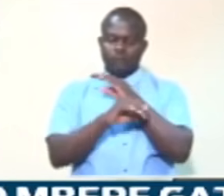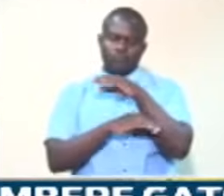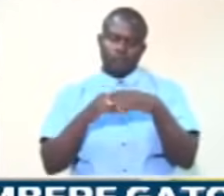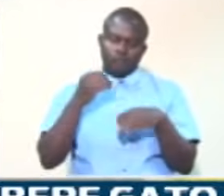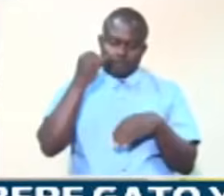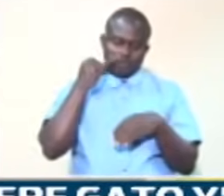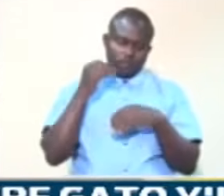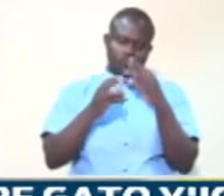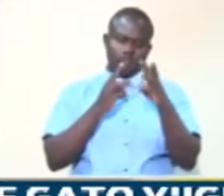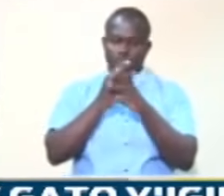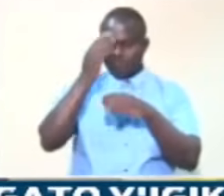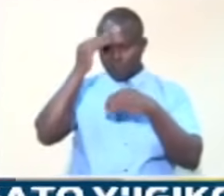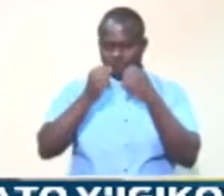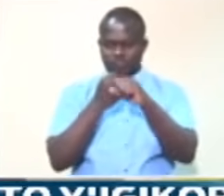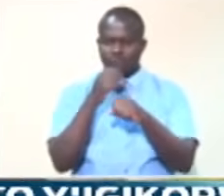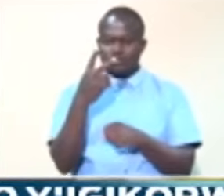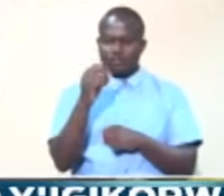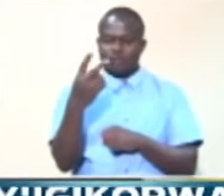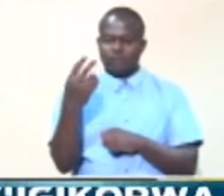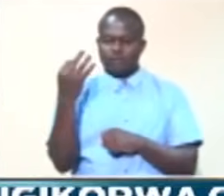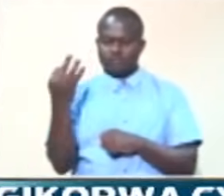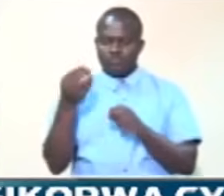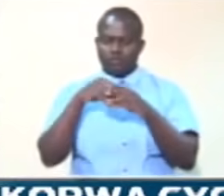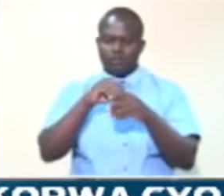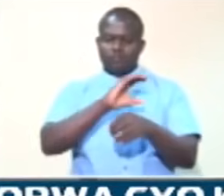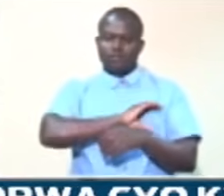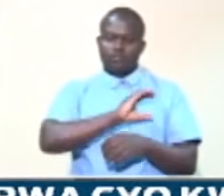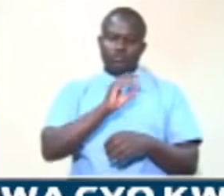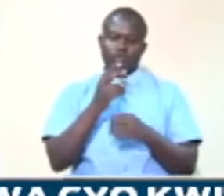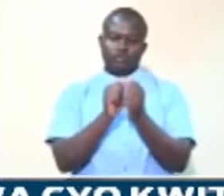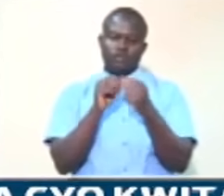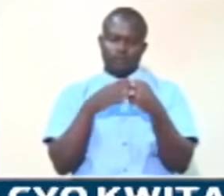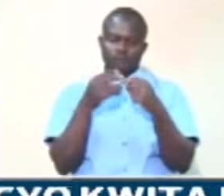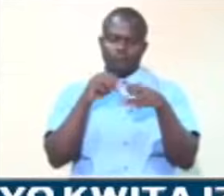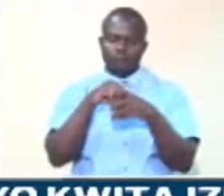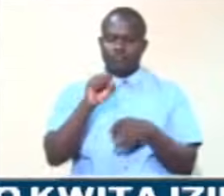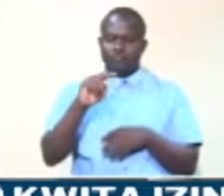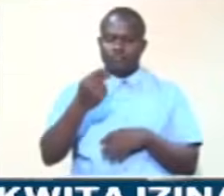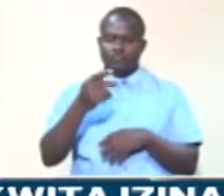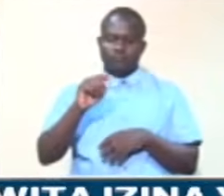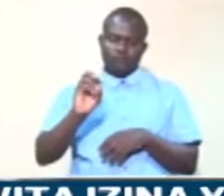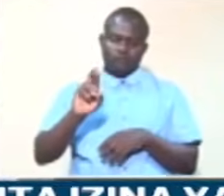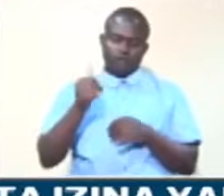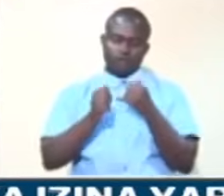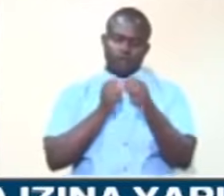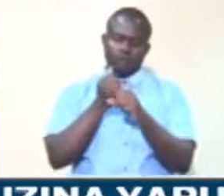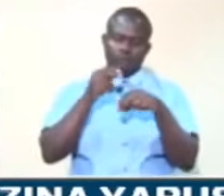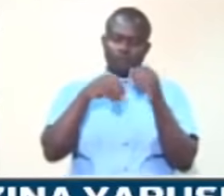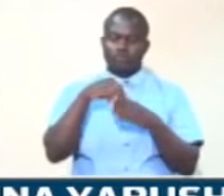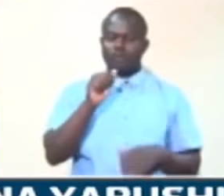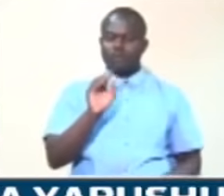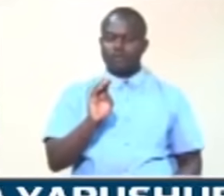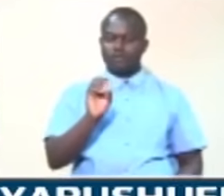isi kuko iyo muri 2023 izabera muri Canada iyo muri 2019 yari yabereye muri Singapore iyo umwaka ikazabera muri Abu